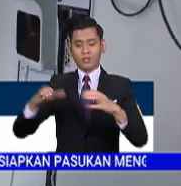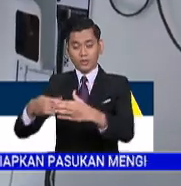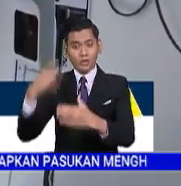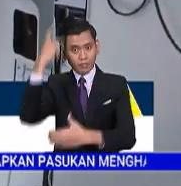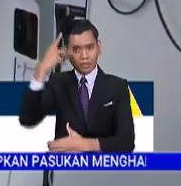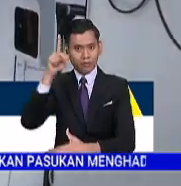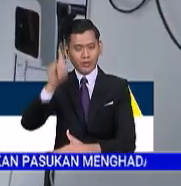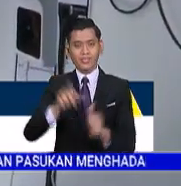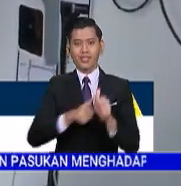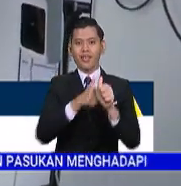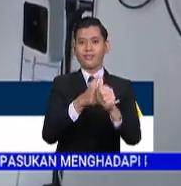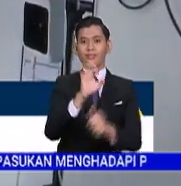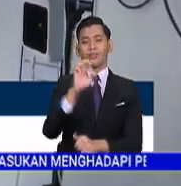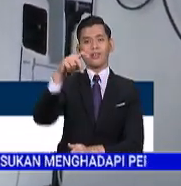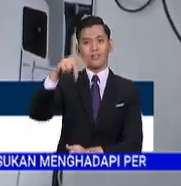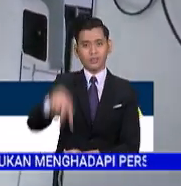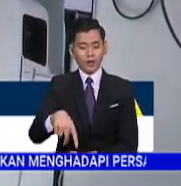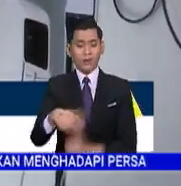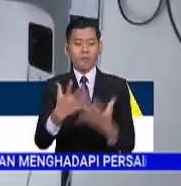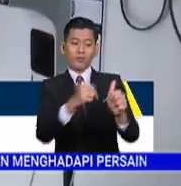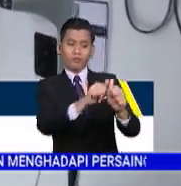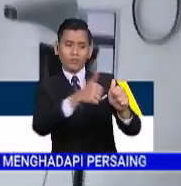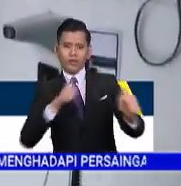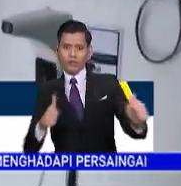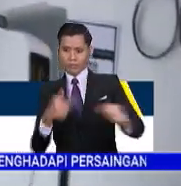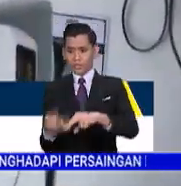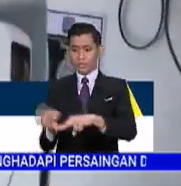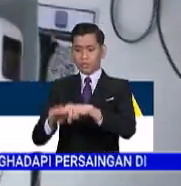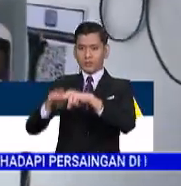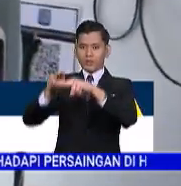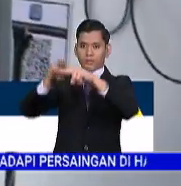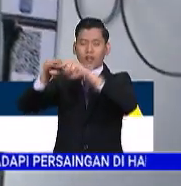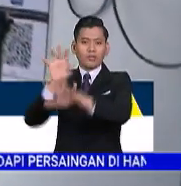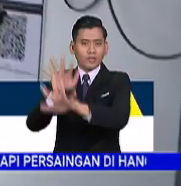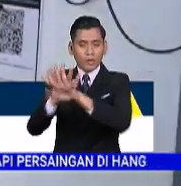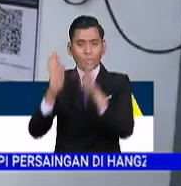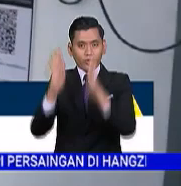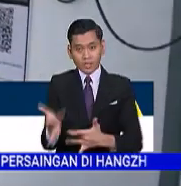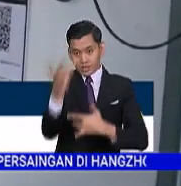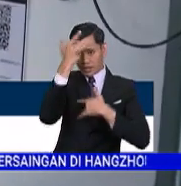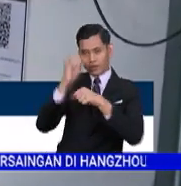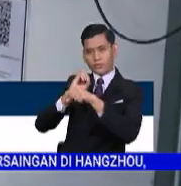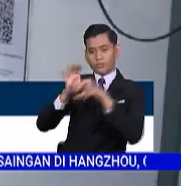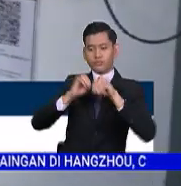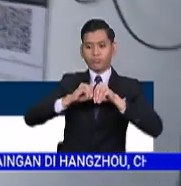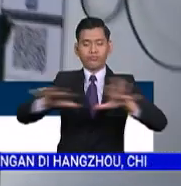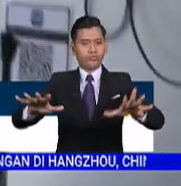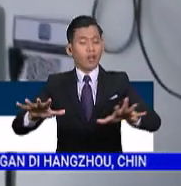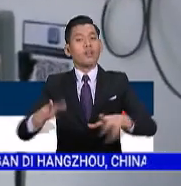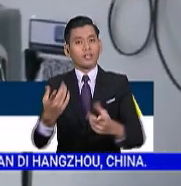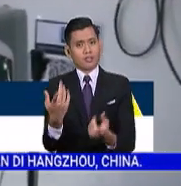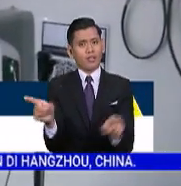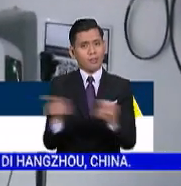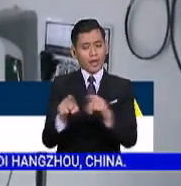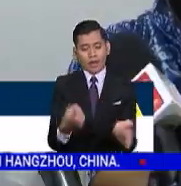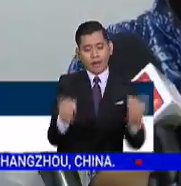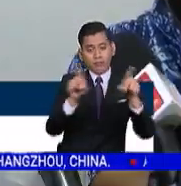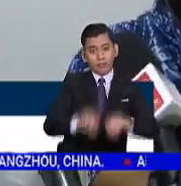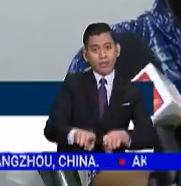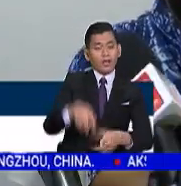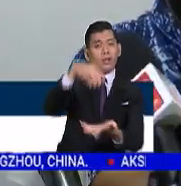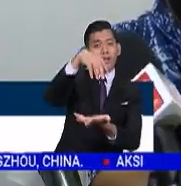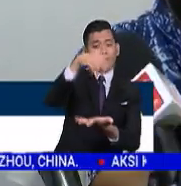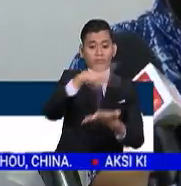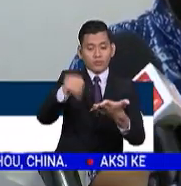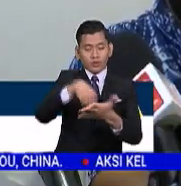patuh SOP bagi mengelak peningkatan mendadak kes COVID-19 seperti yang berlaku pada PRU Dun Sabah. Oleh